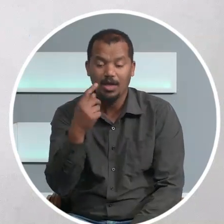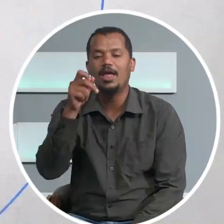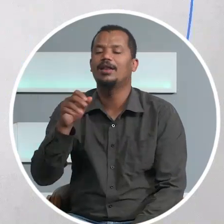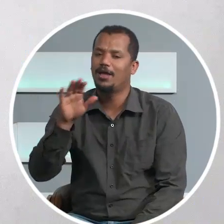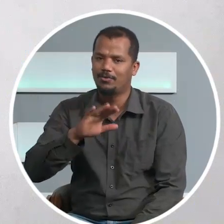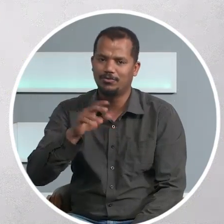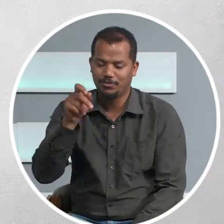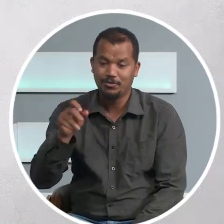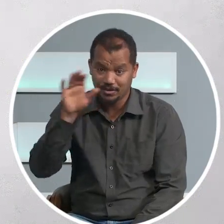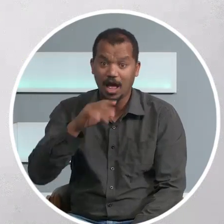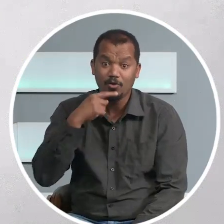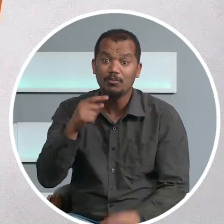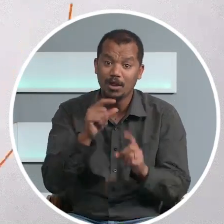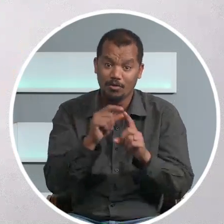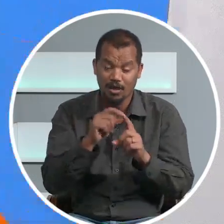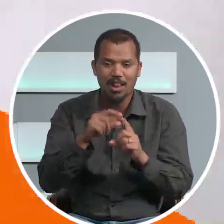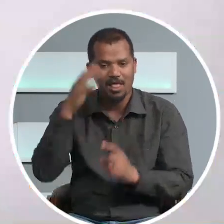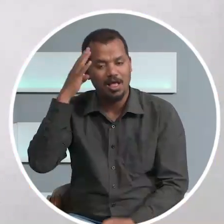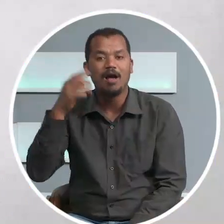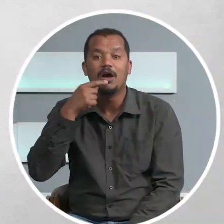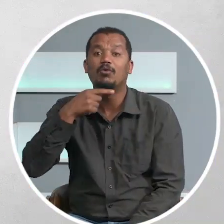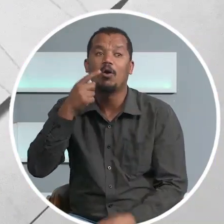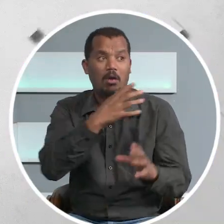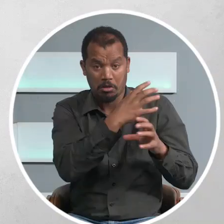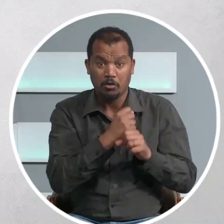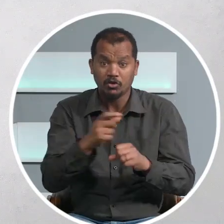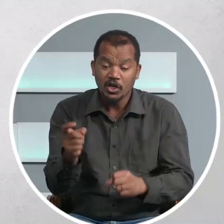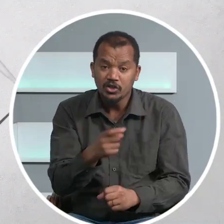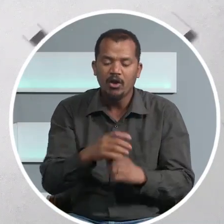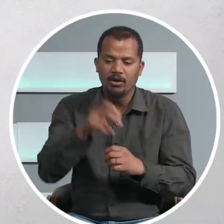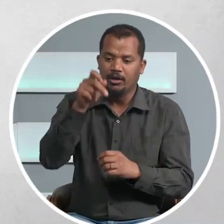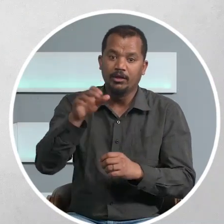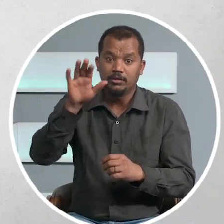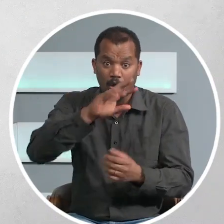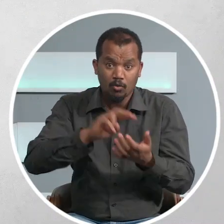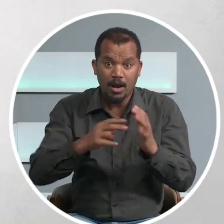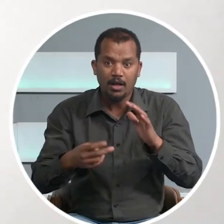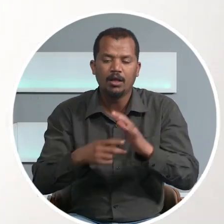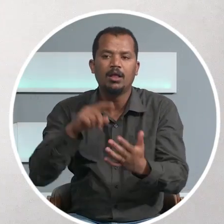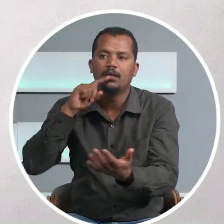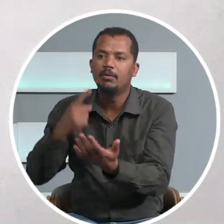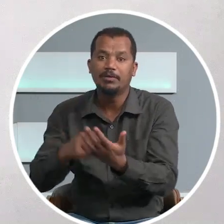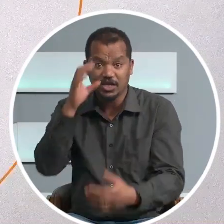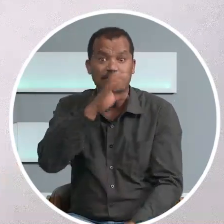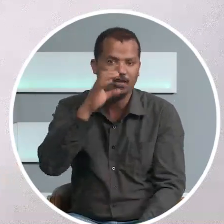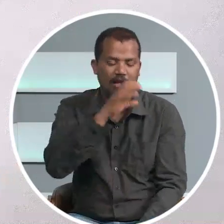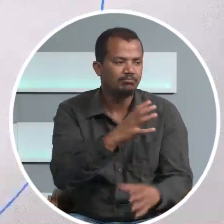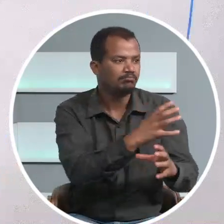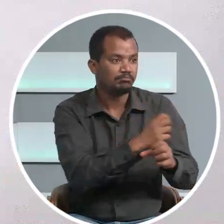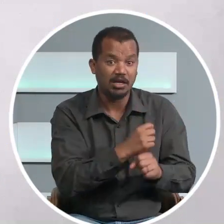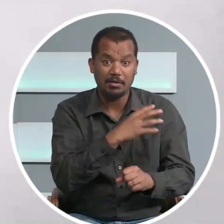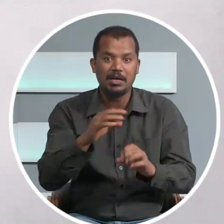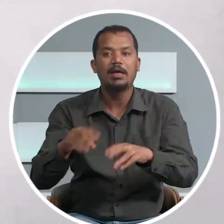ሁሌ ዳጉ ዳጉ የሚለው ቃል ከአፋር ቋንቋ የተወሰደ ሲሆን ዳጉ ማለት መረጃ